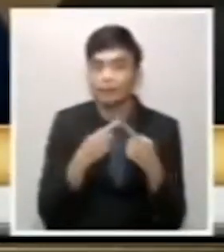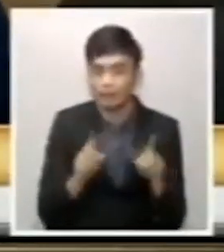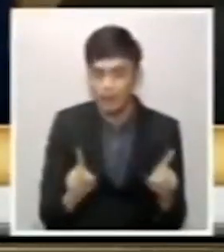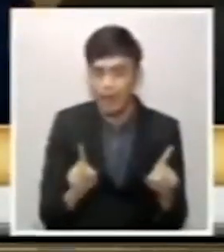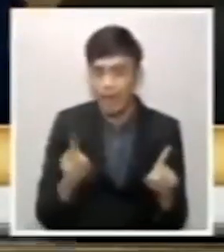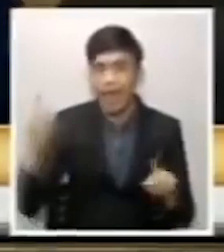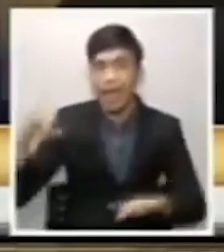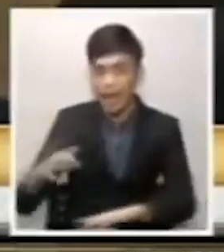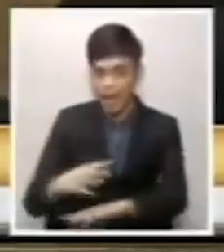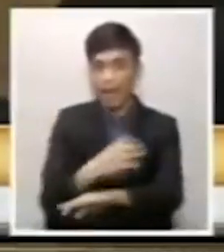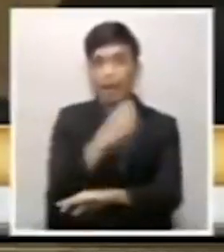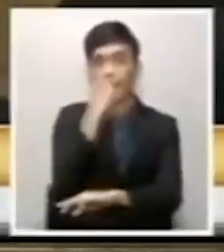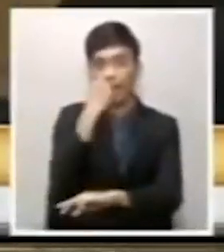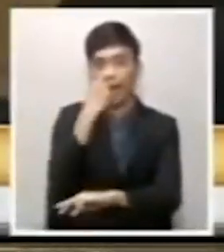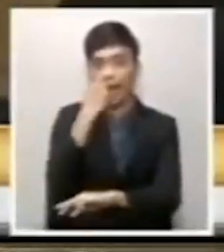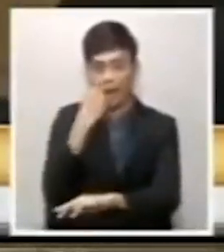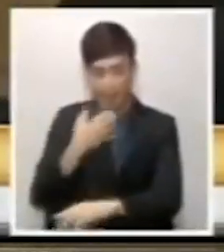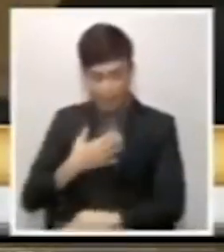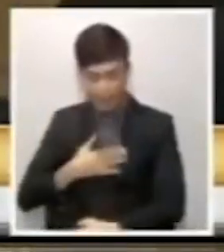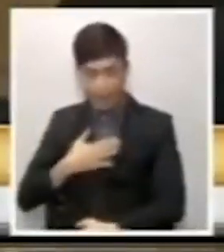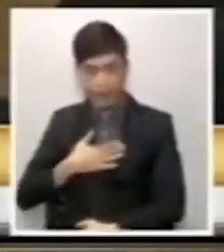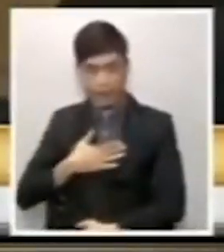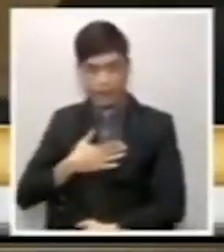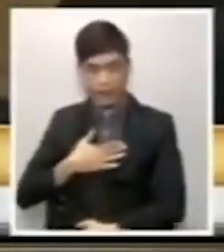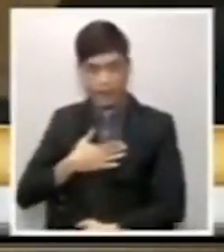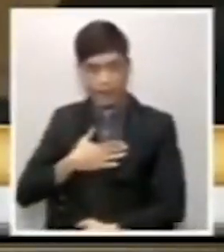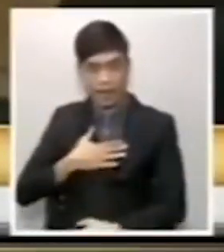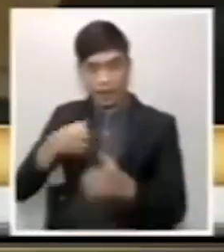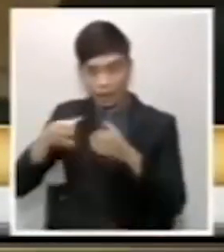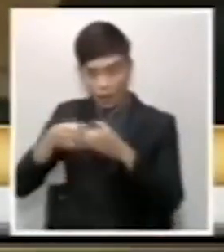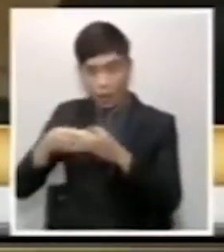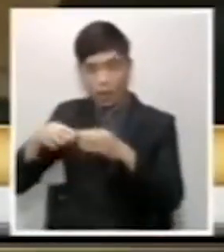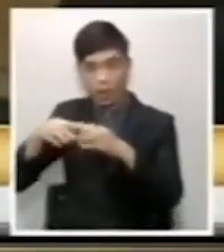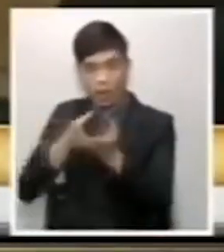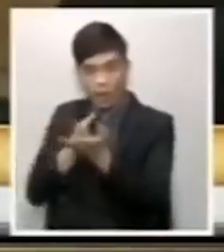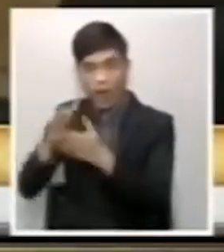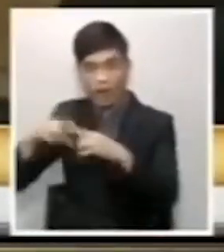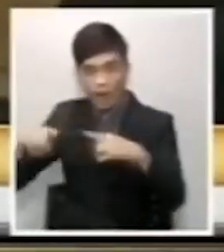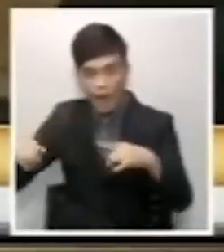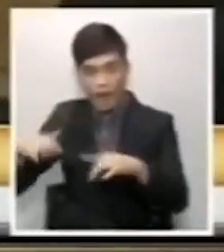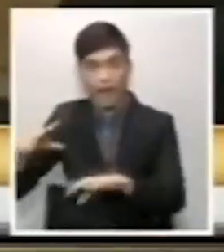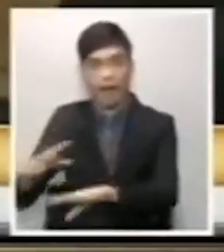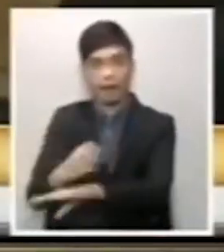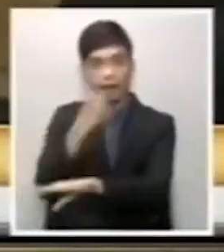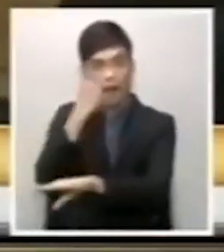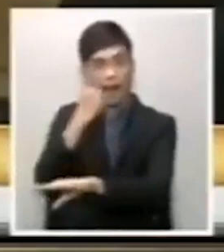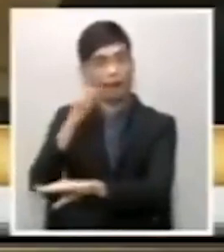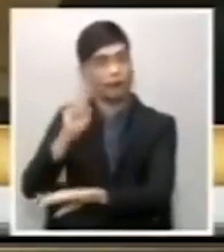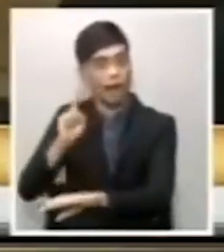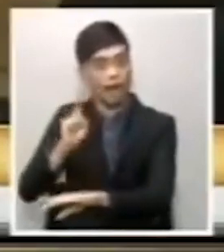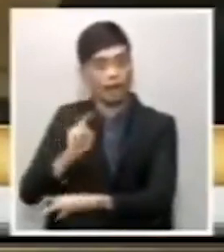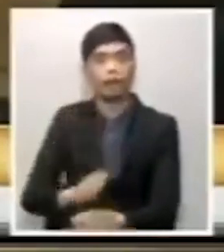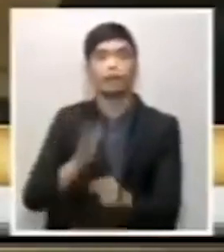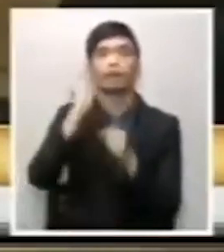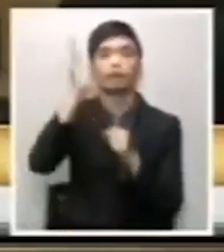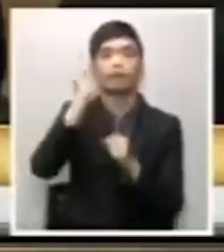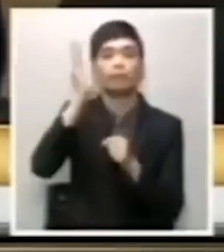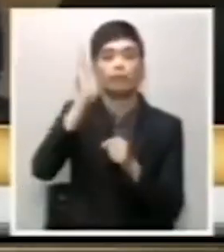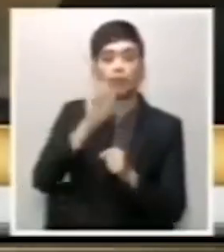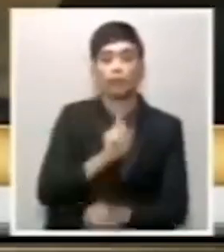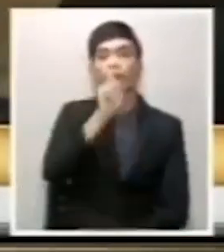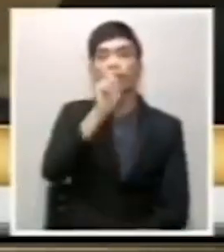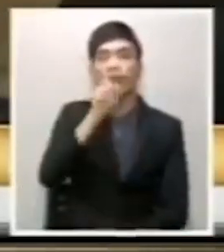อำนาจที่เราใช้และเป็นอำนาจที่มีความหมายที่สุดคืออำนาจในการอภิปรายไม่ไว้วาง